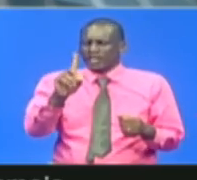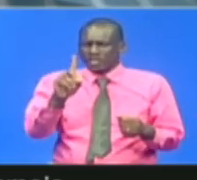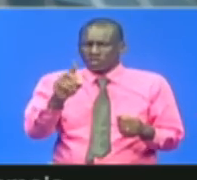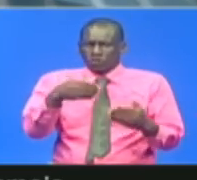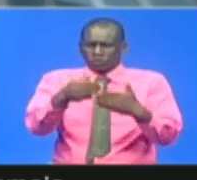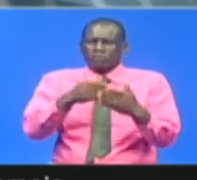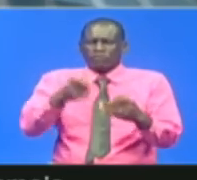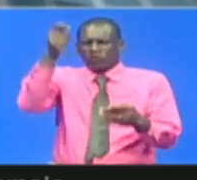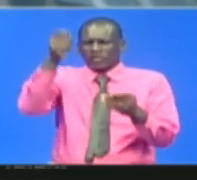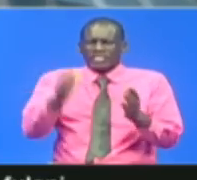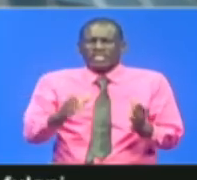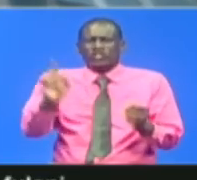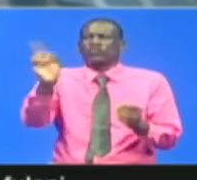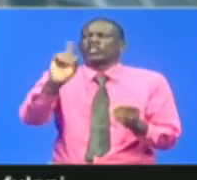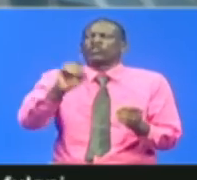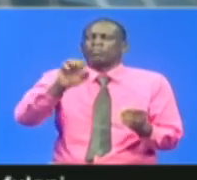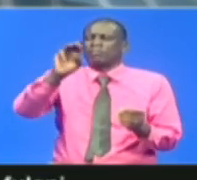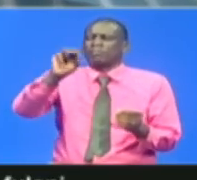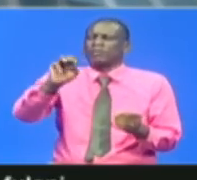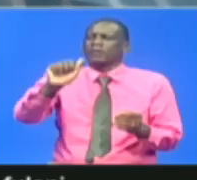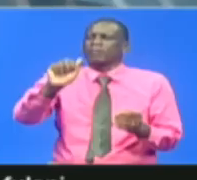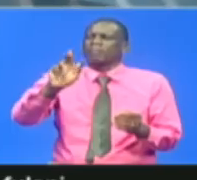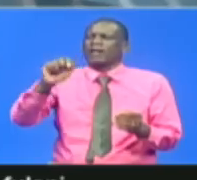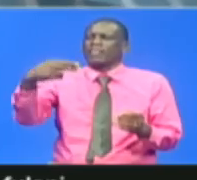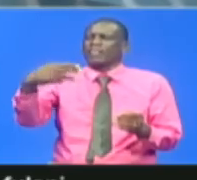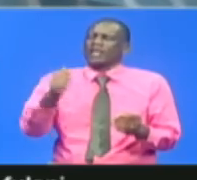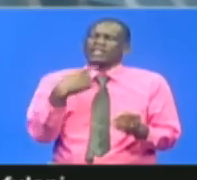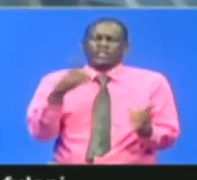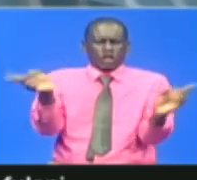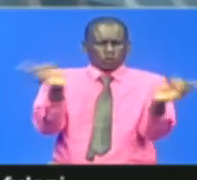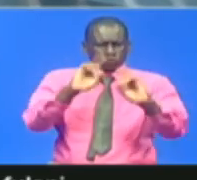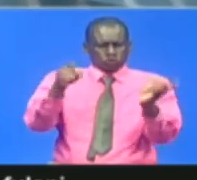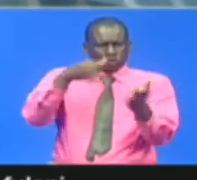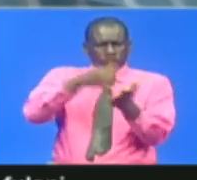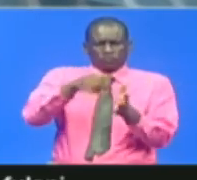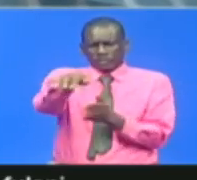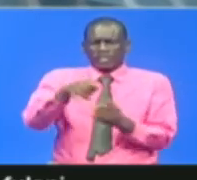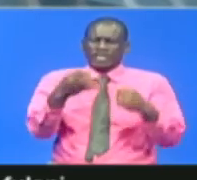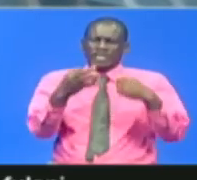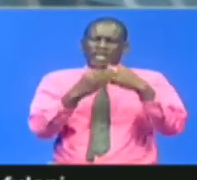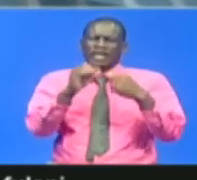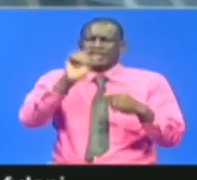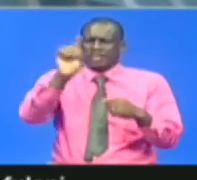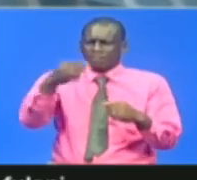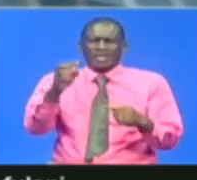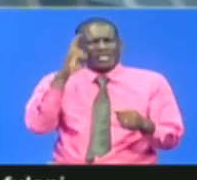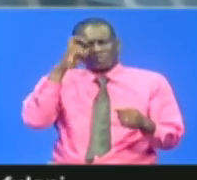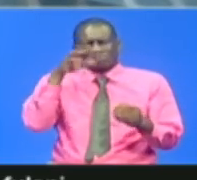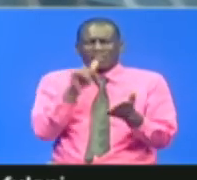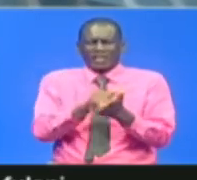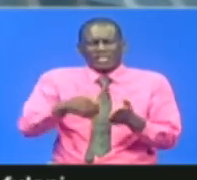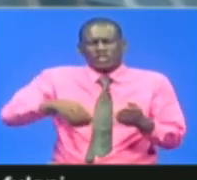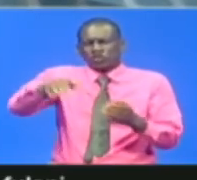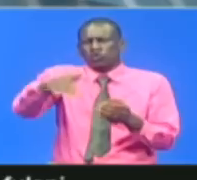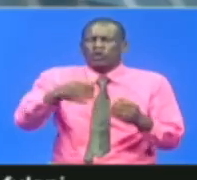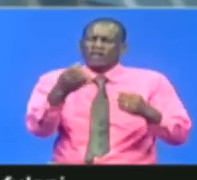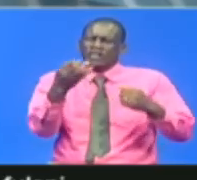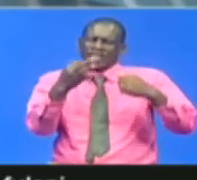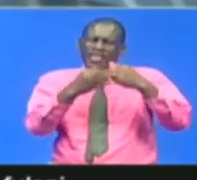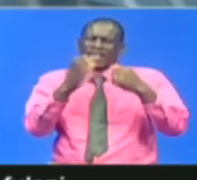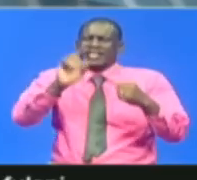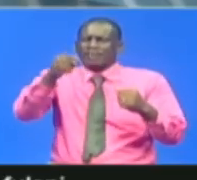hakimu mkuu mwandamizi wa Nairobi Martha Mutuku, amekanusha madai hayo. Inadaiwa kuwa Wambugu aliiba shilingi milioni 80 kati ya Agosti 7